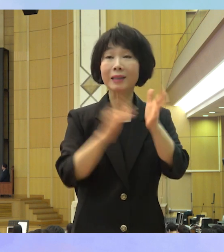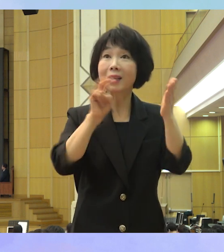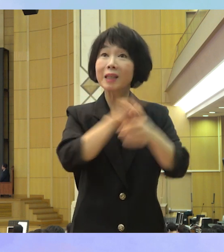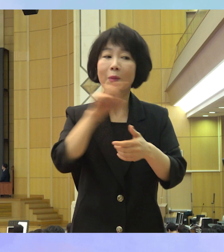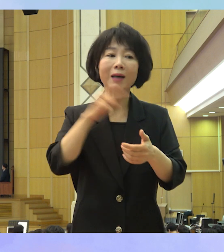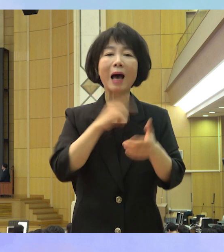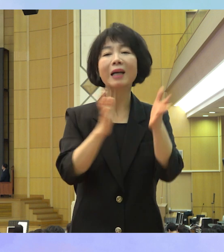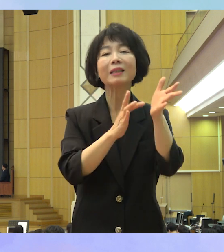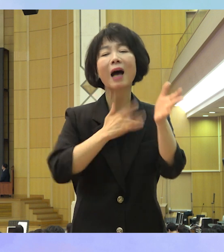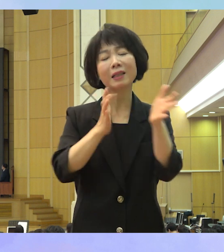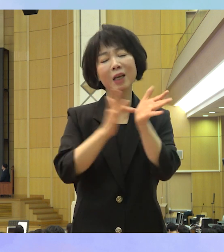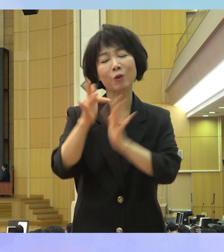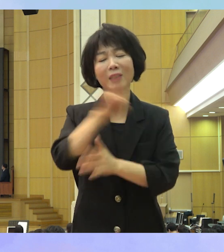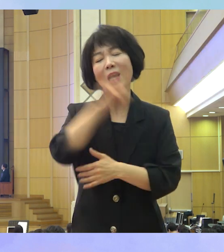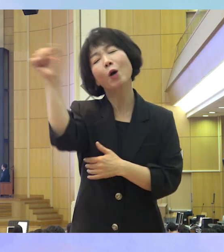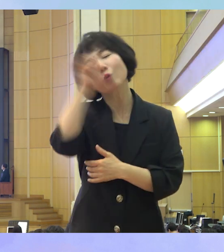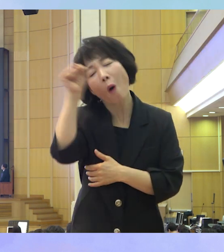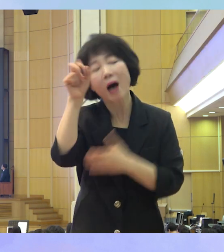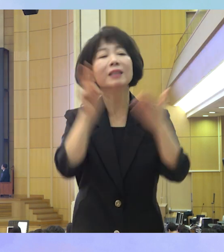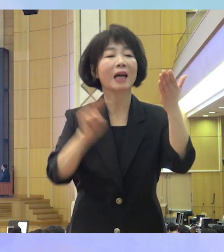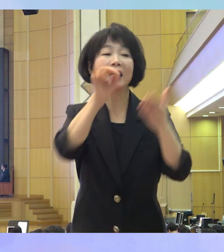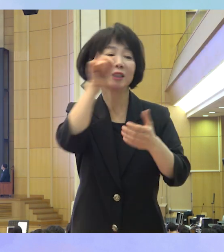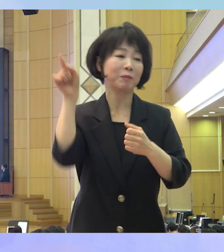그 많은 사람들.